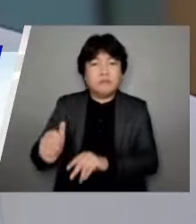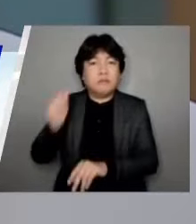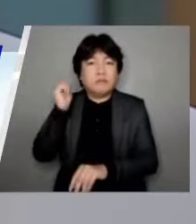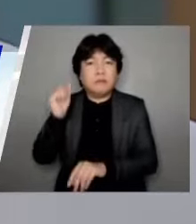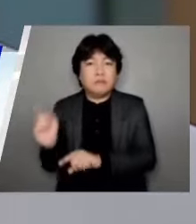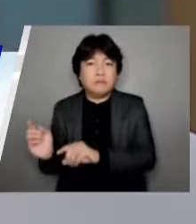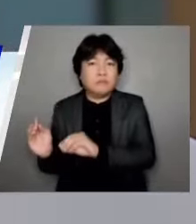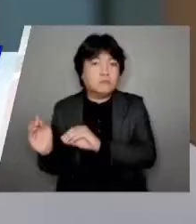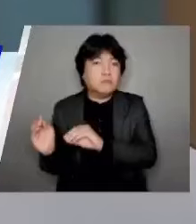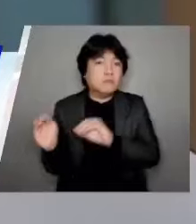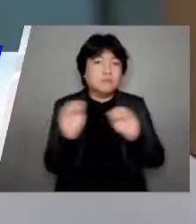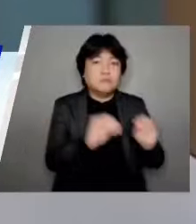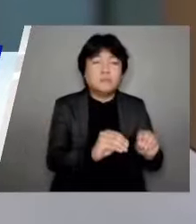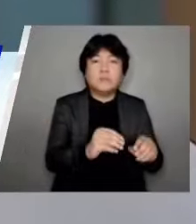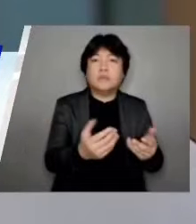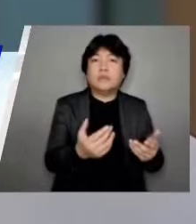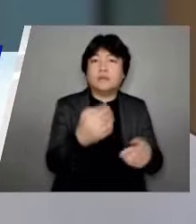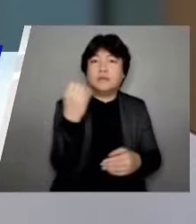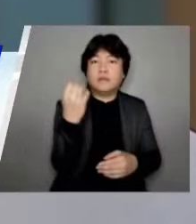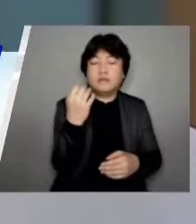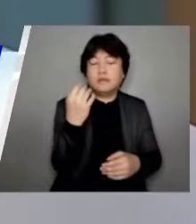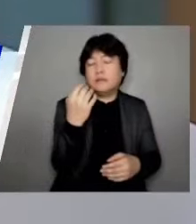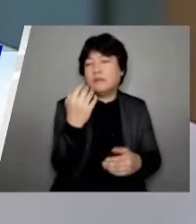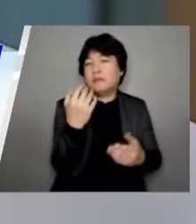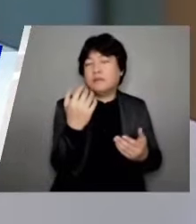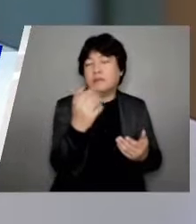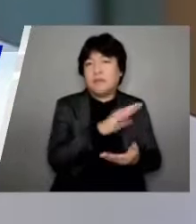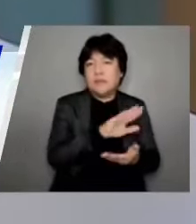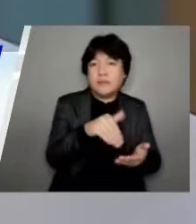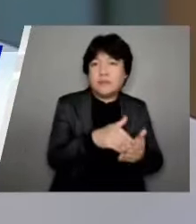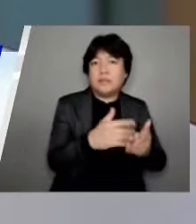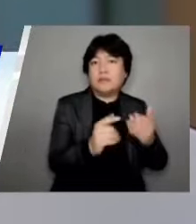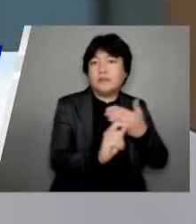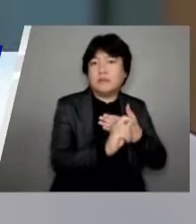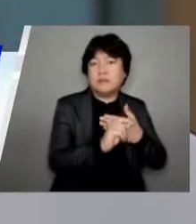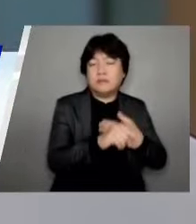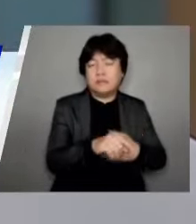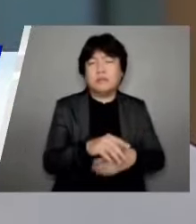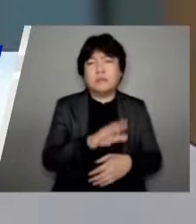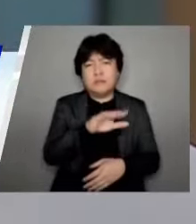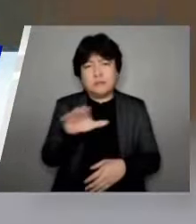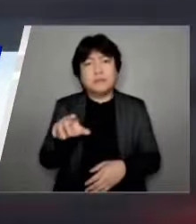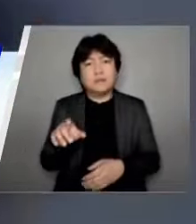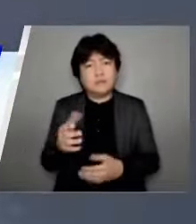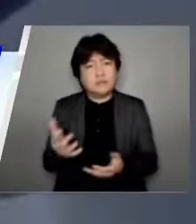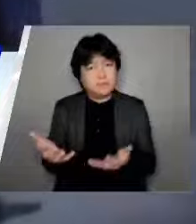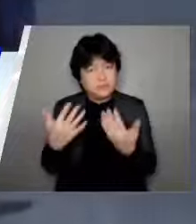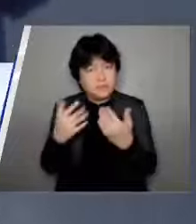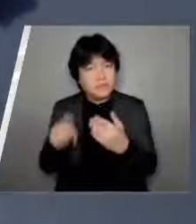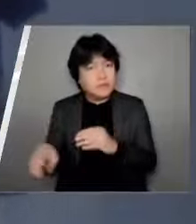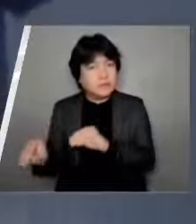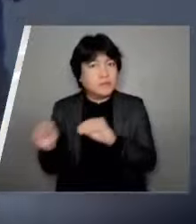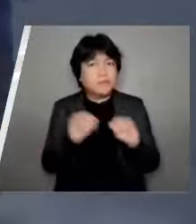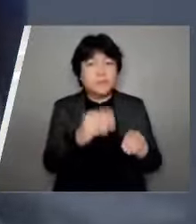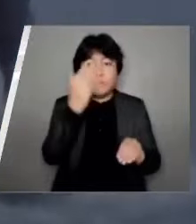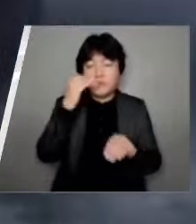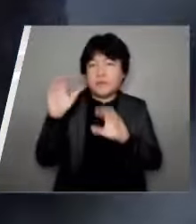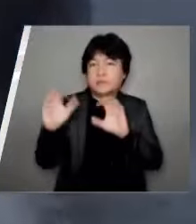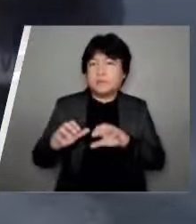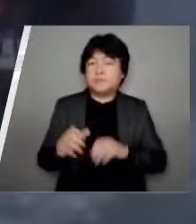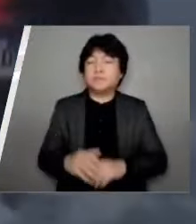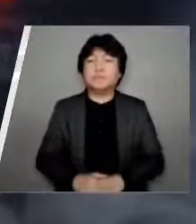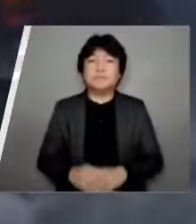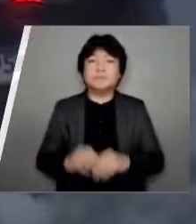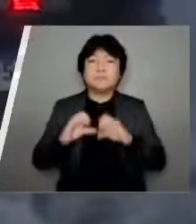tayo mag-take ng risk. Siyempre, hindi pa rin natin masabi. Diba? Natuloy pa rin ang pag-ulan ngayon. Para sa GMA Integrated